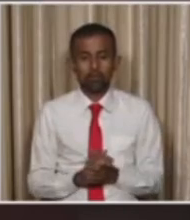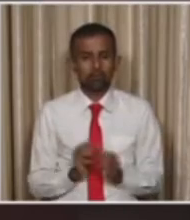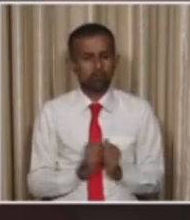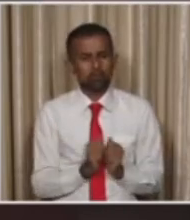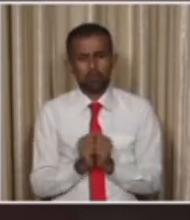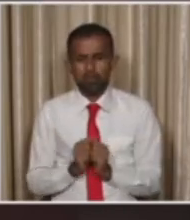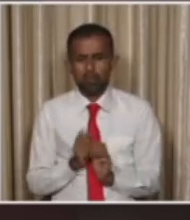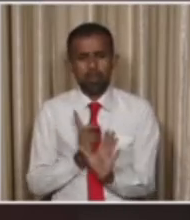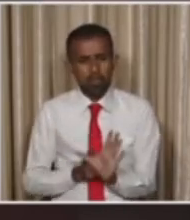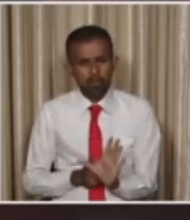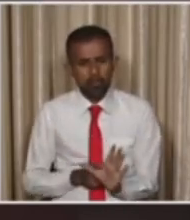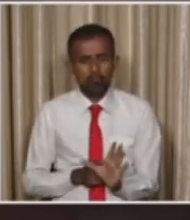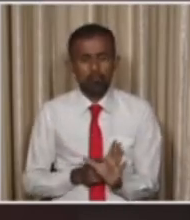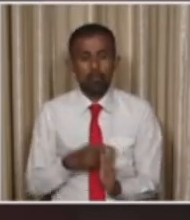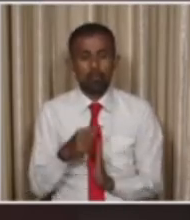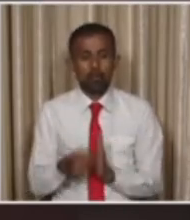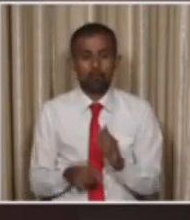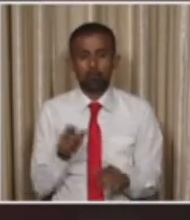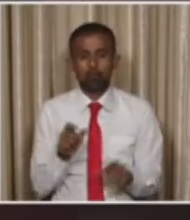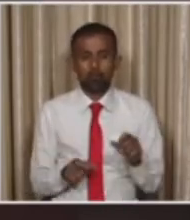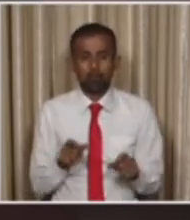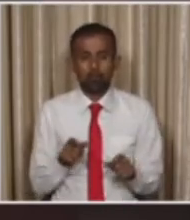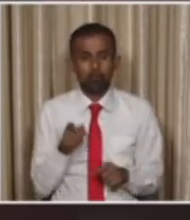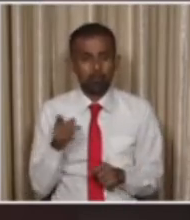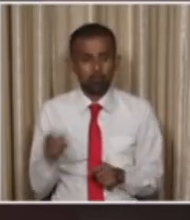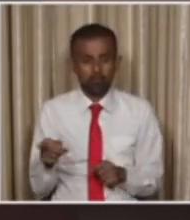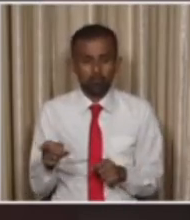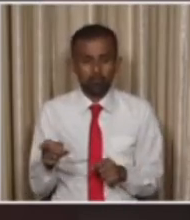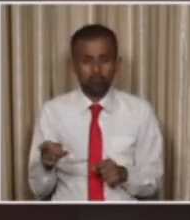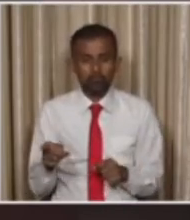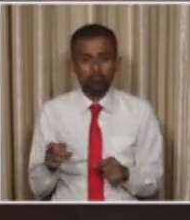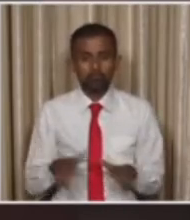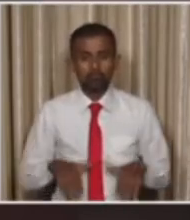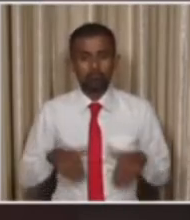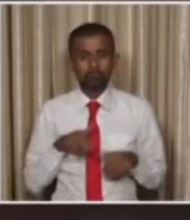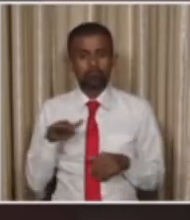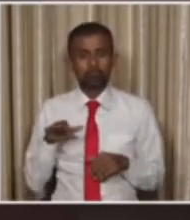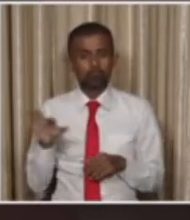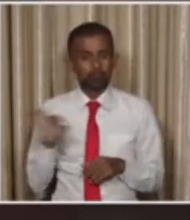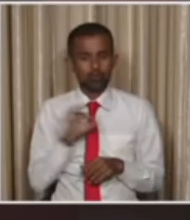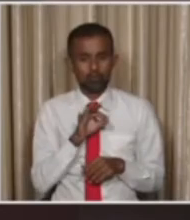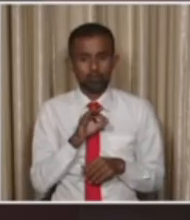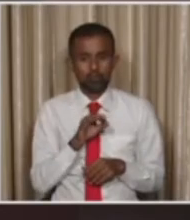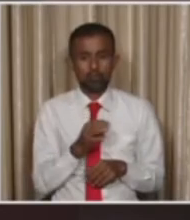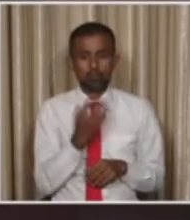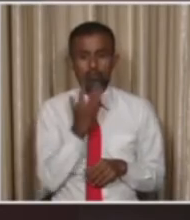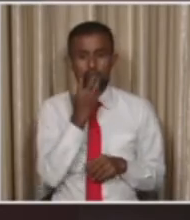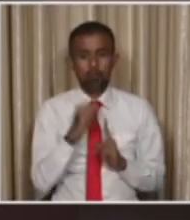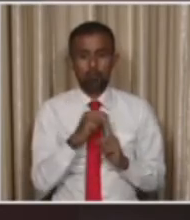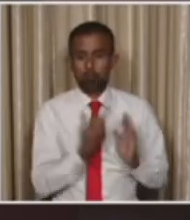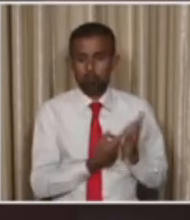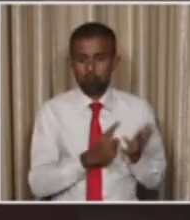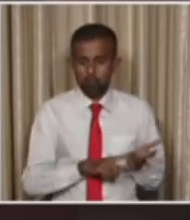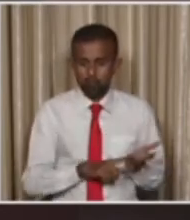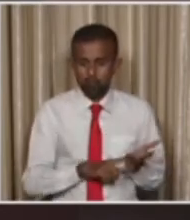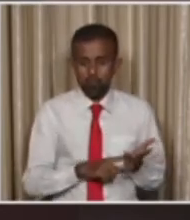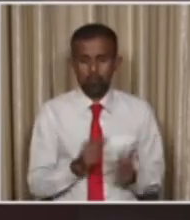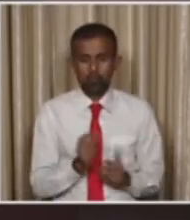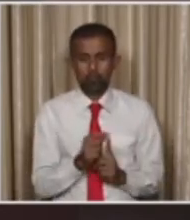පුළුවන් හැම වෙලාවෙම එතුමා රටේ ජනතාවට විශේෂයෙන් සෞඛ්‍ය ශේෂ්ත්‍රයේ තෝරගෙන කුස්ම වැඩසටහන රටේ පුංචි